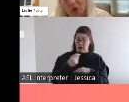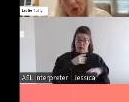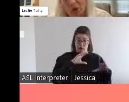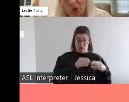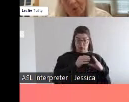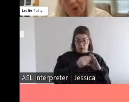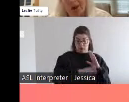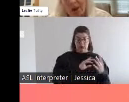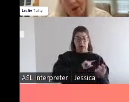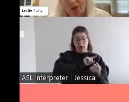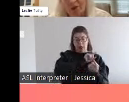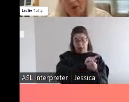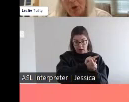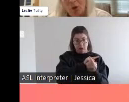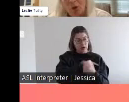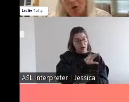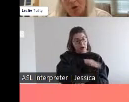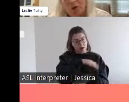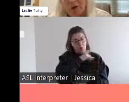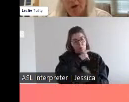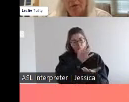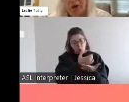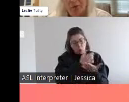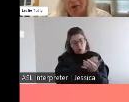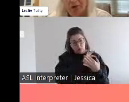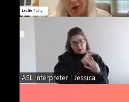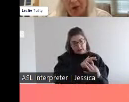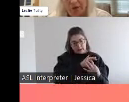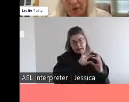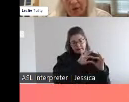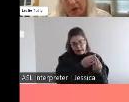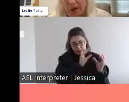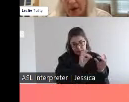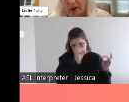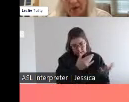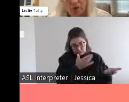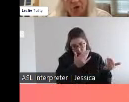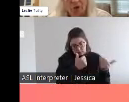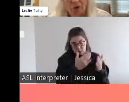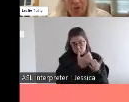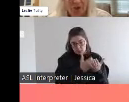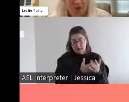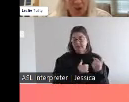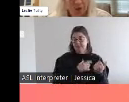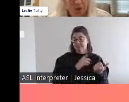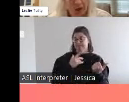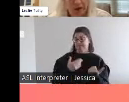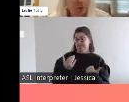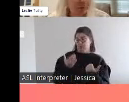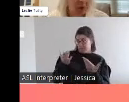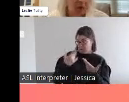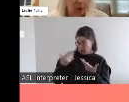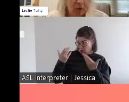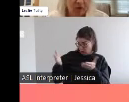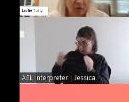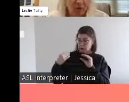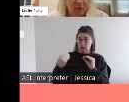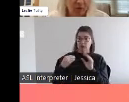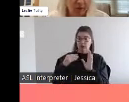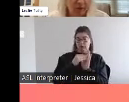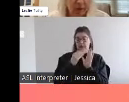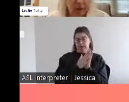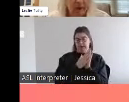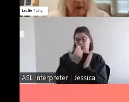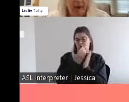Madame Rogers, a dit qu'il y avait un groupe d'étudiantes qui s'était tourné vers elle, qui demandait un cours sur la violence conjugale. Donc, elle m'a donné le